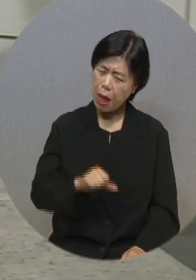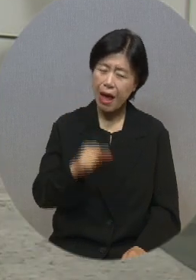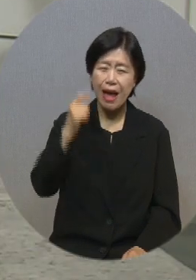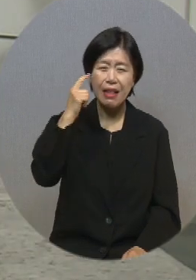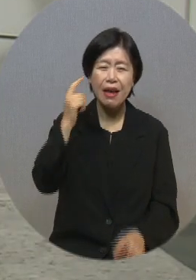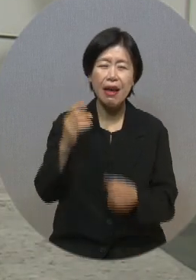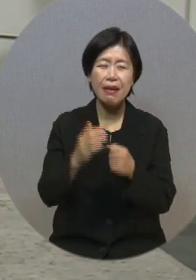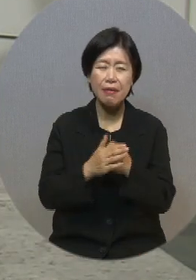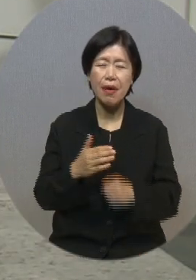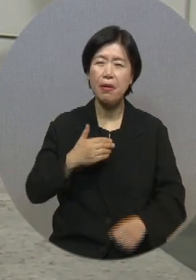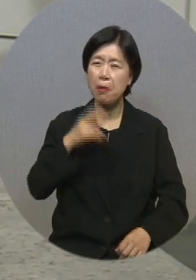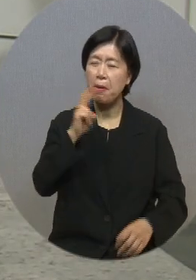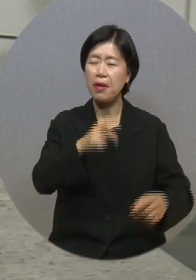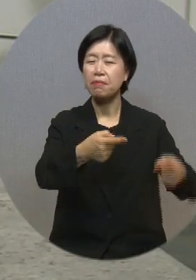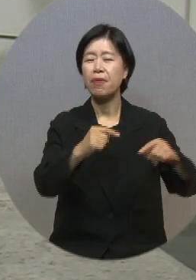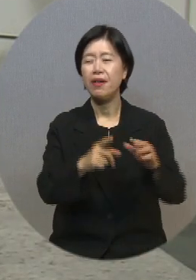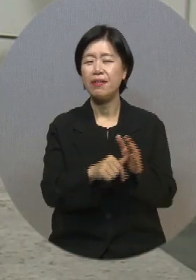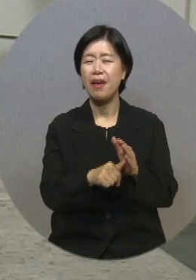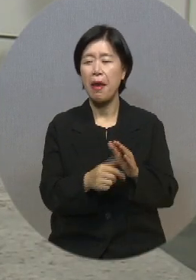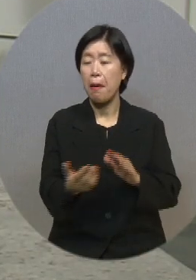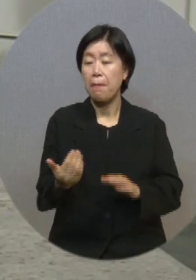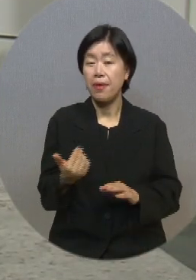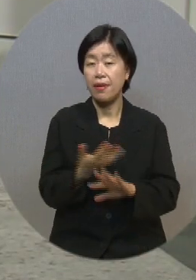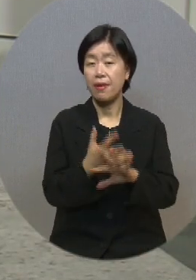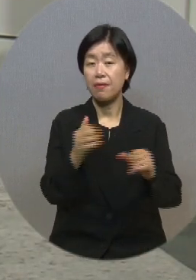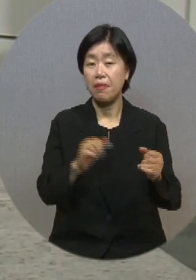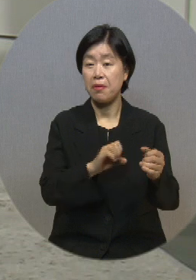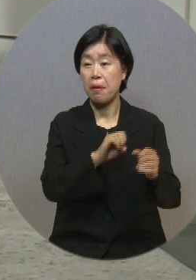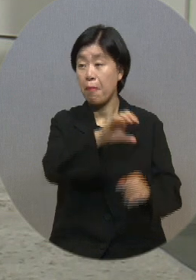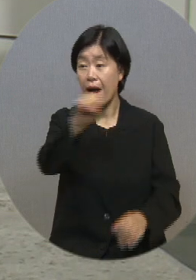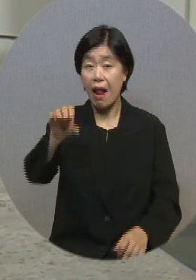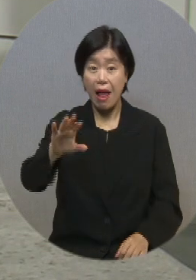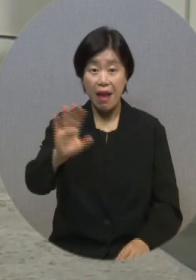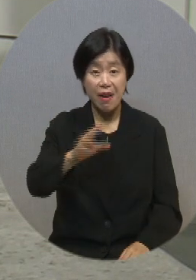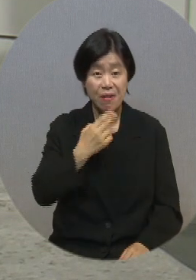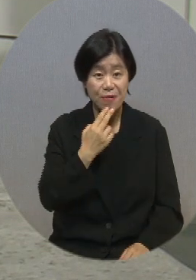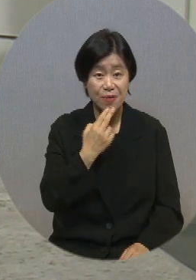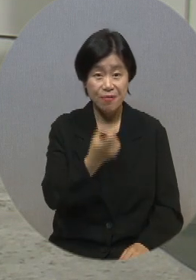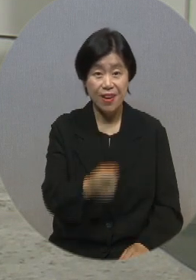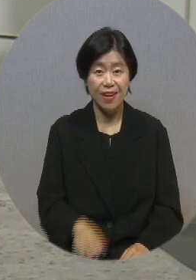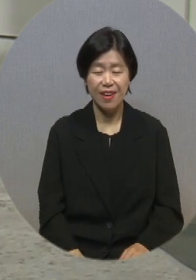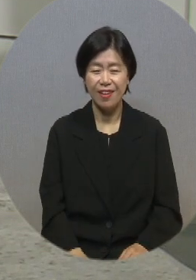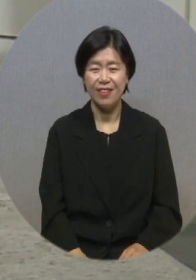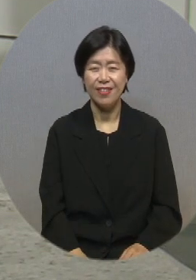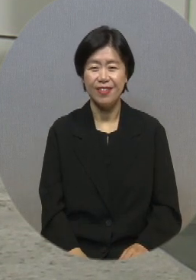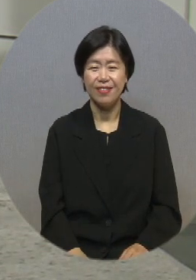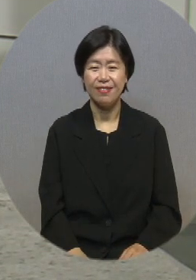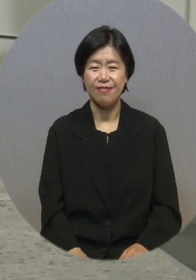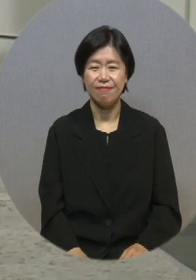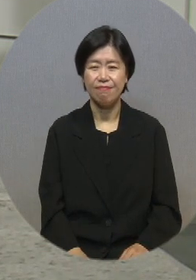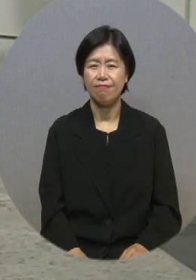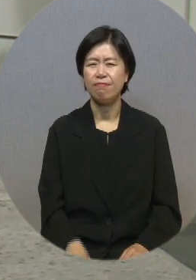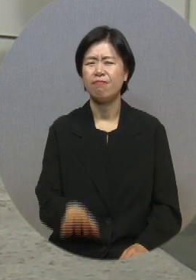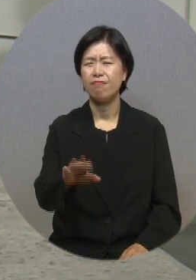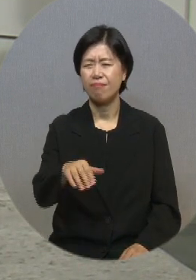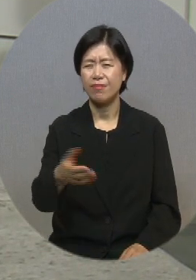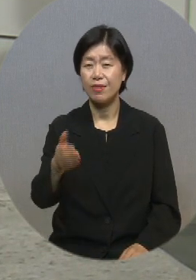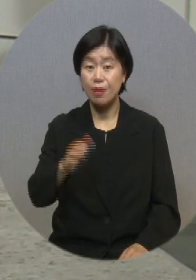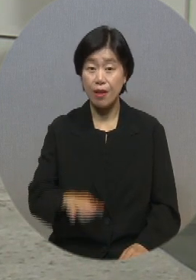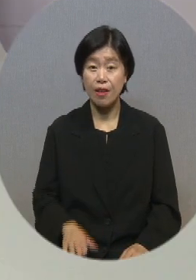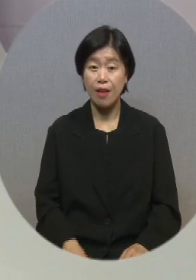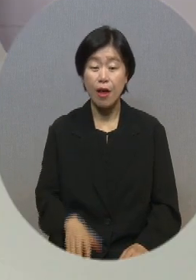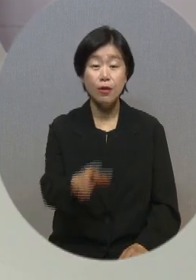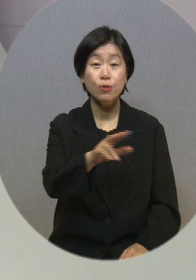아하. 네. 근데 벌써 방송을 나가면 예. 다 알아요. 전국에서